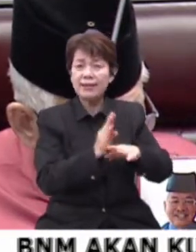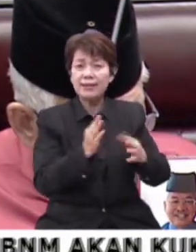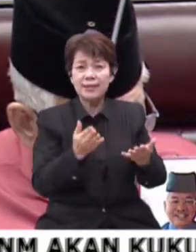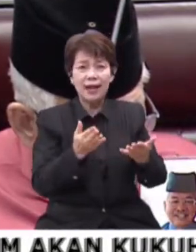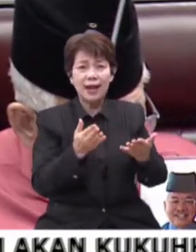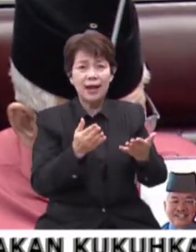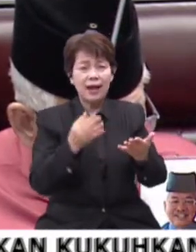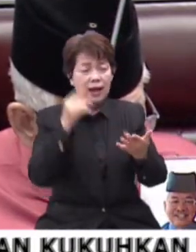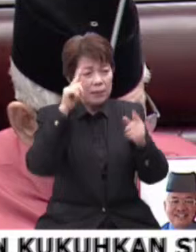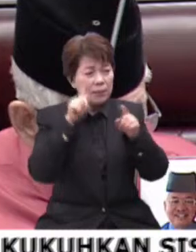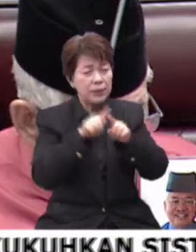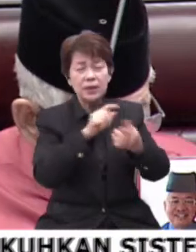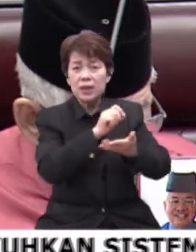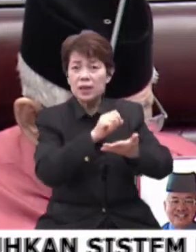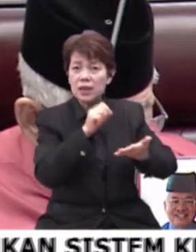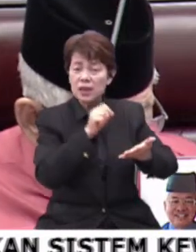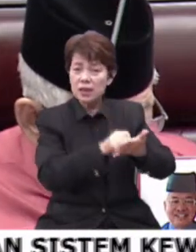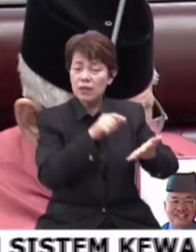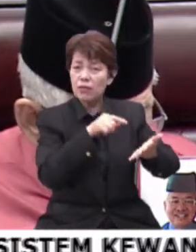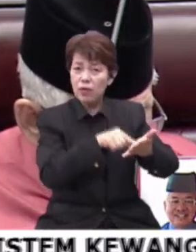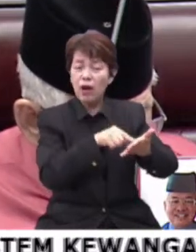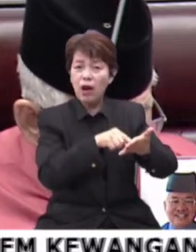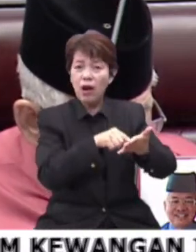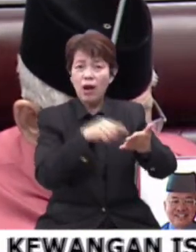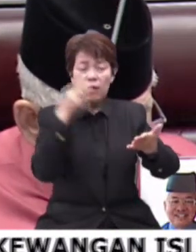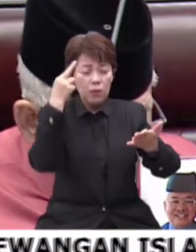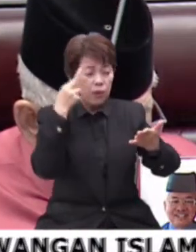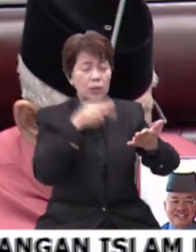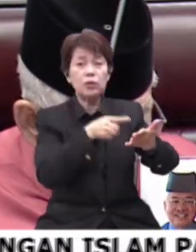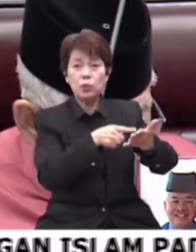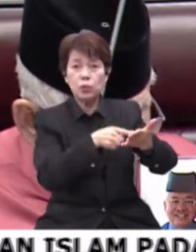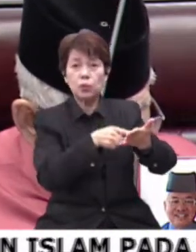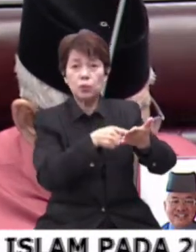fakta penting kenaikan keturunan